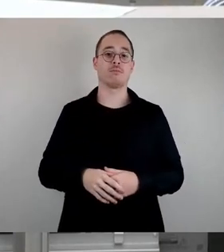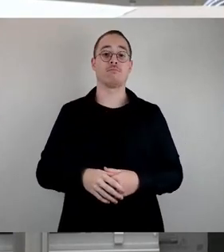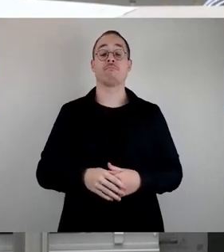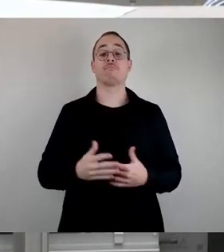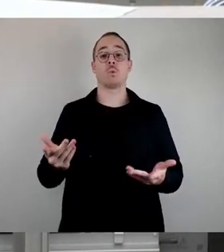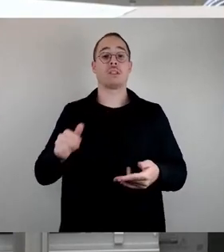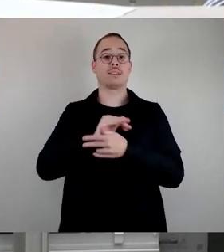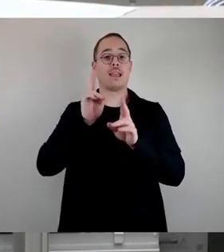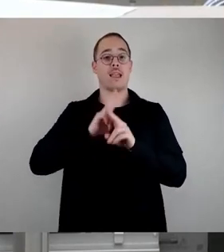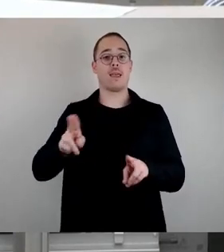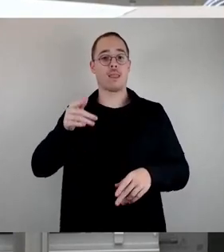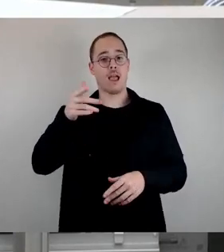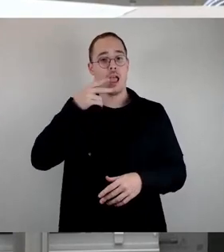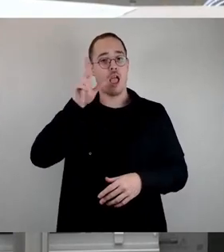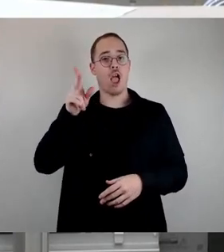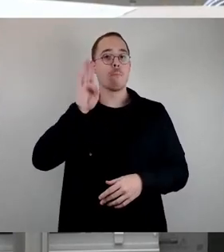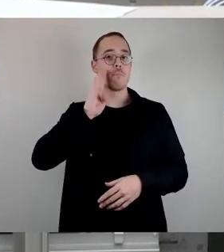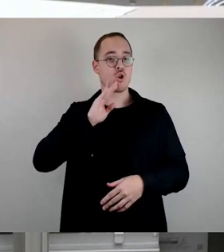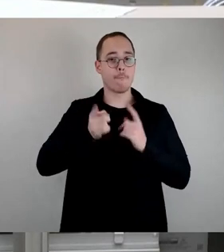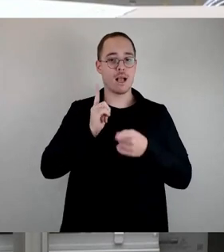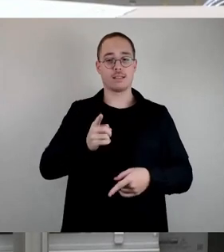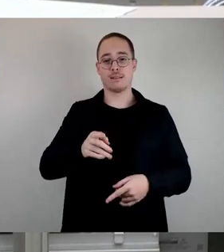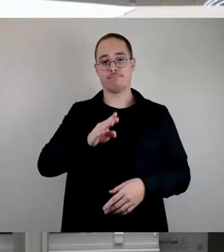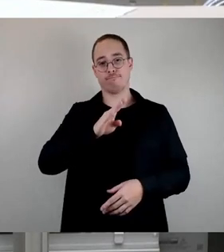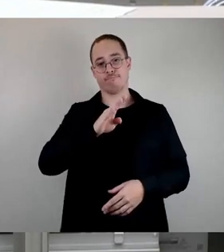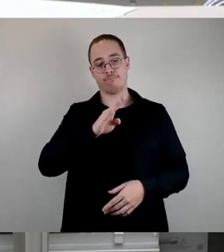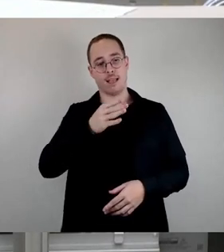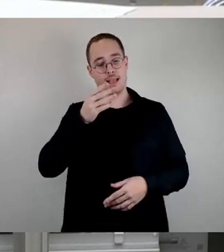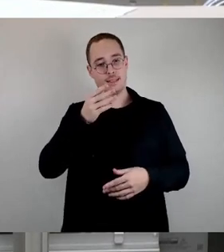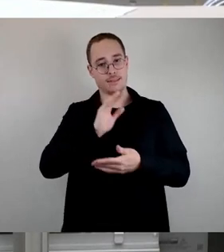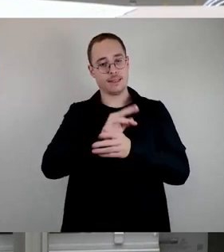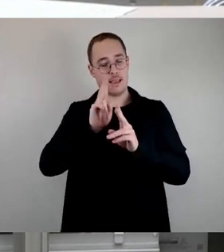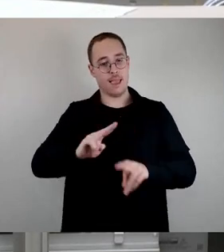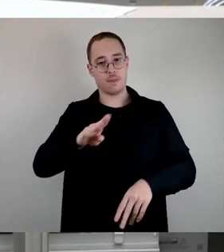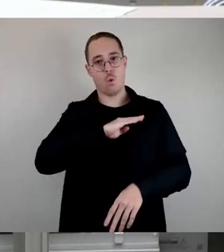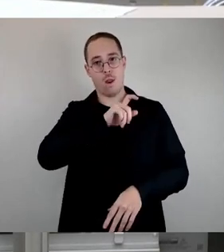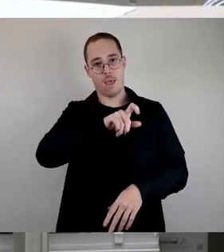ich will einfach noch mal ein paar andere Punkte in dieser Endlosdebatte ansprechen, lieber Stefan Engel.